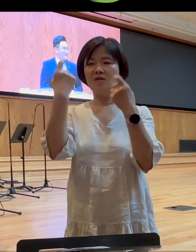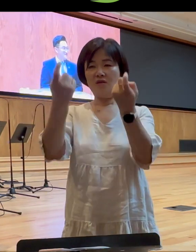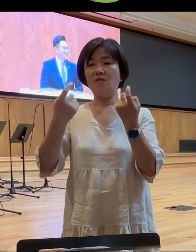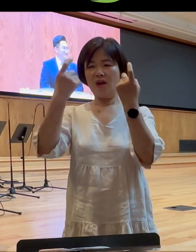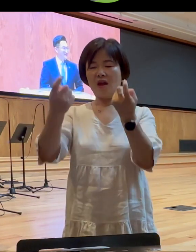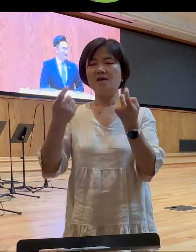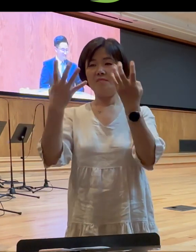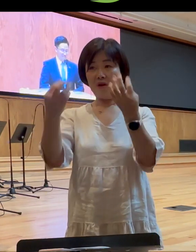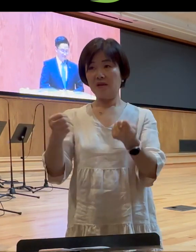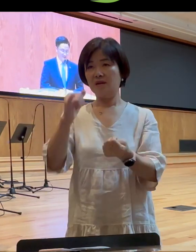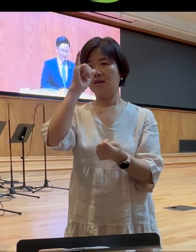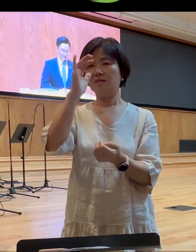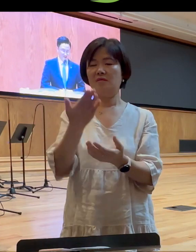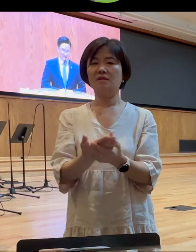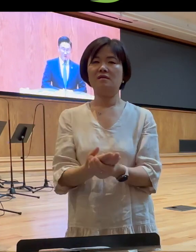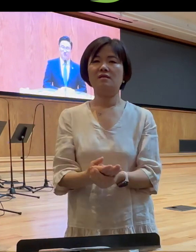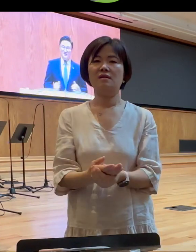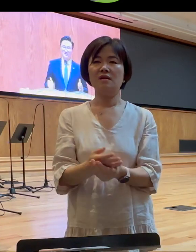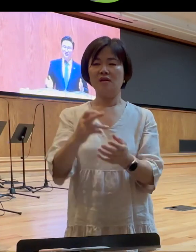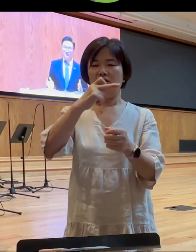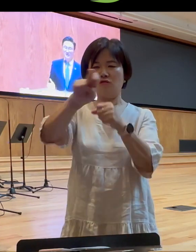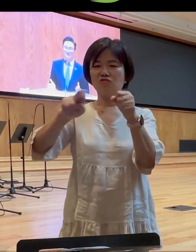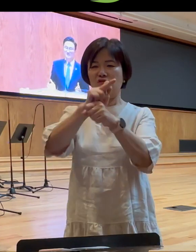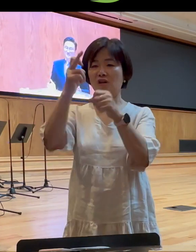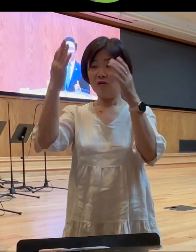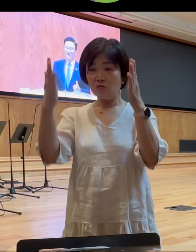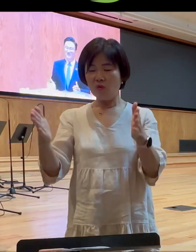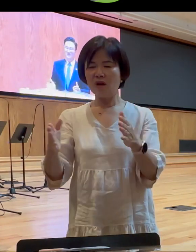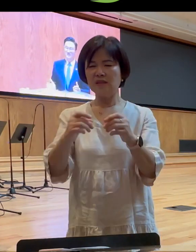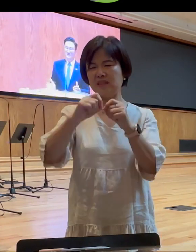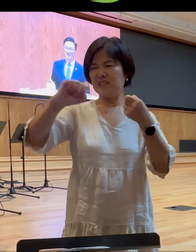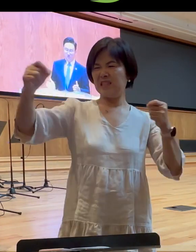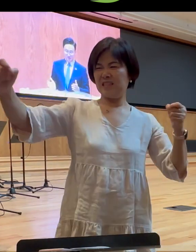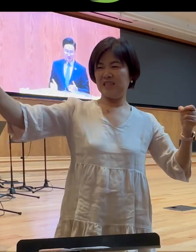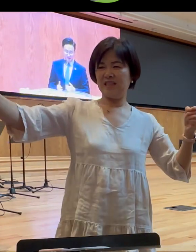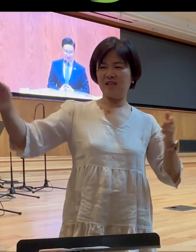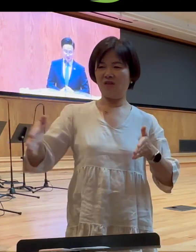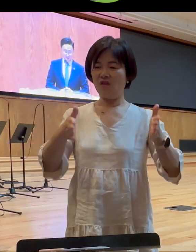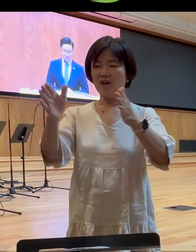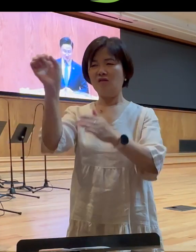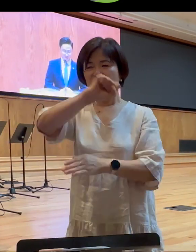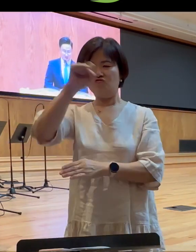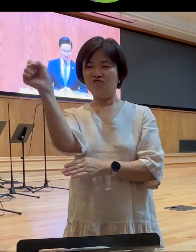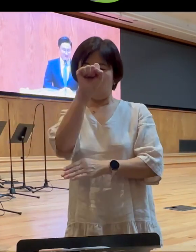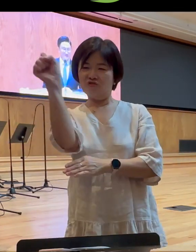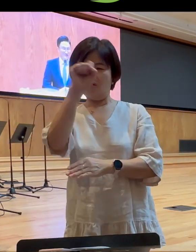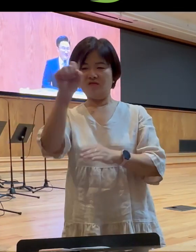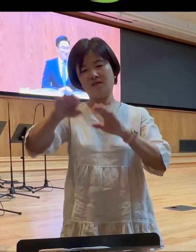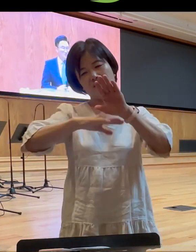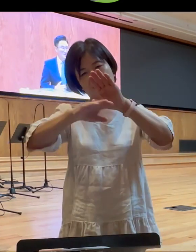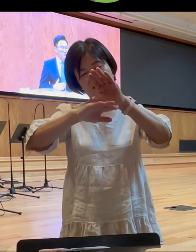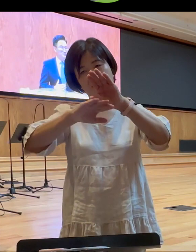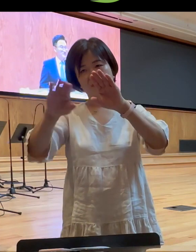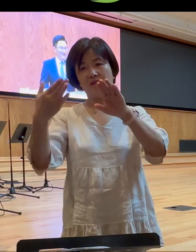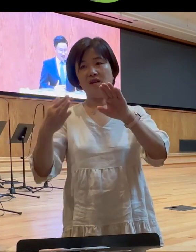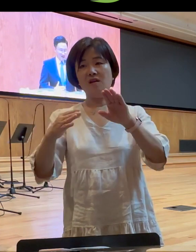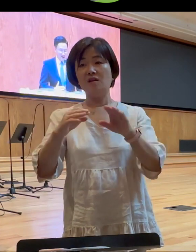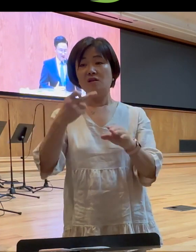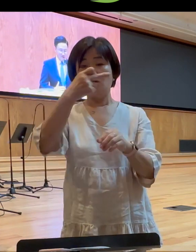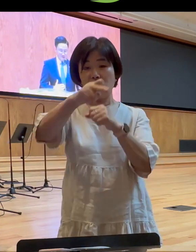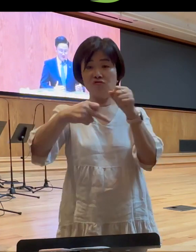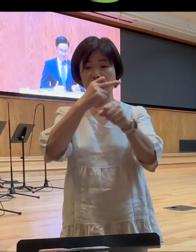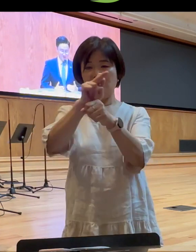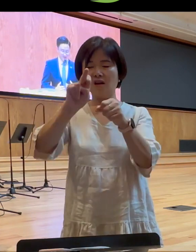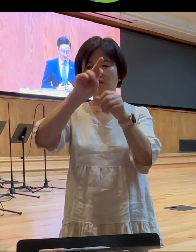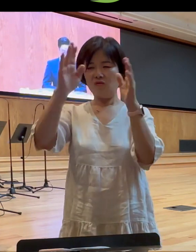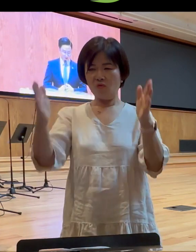많이 있습니다. 12시간 정도 되는 거리를 운전해서 가는 것이죠. 12시간 운전이니까